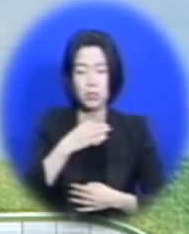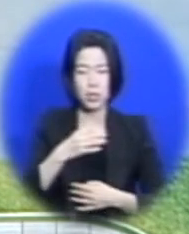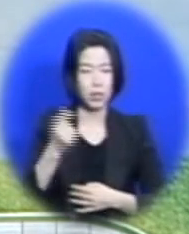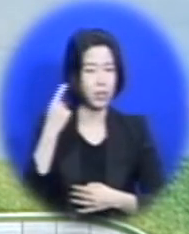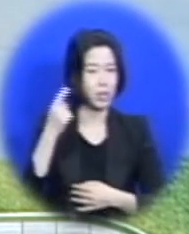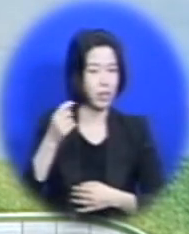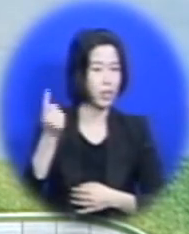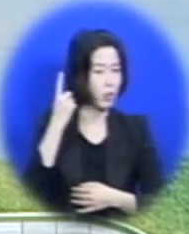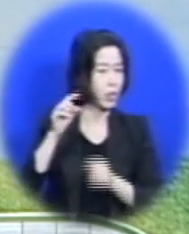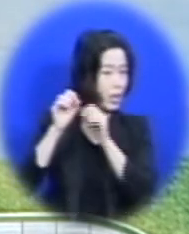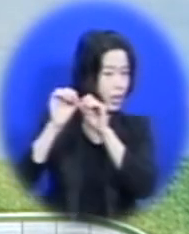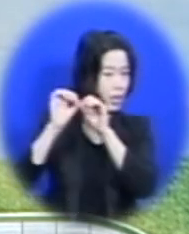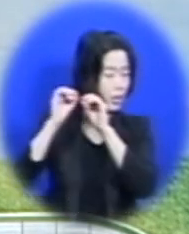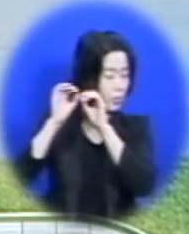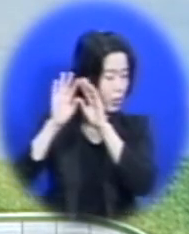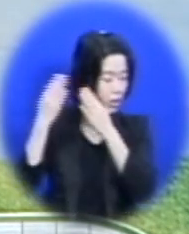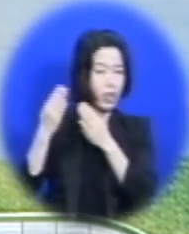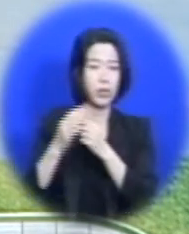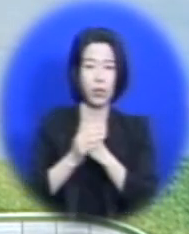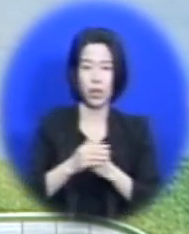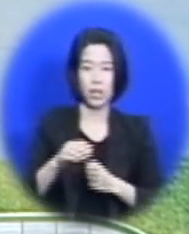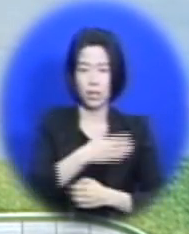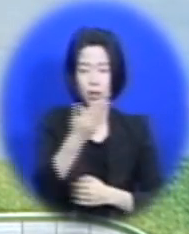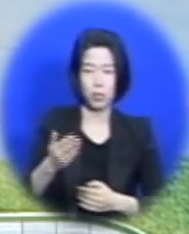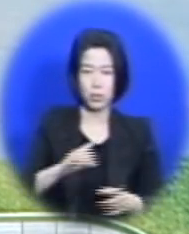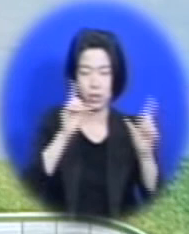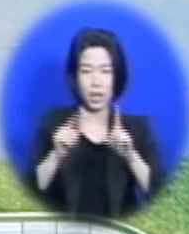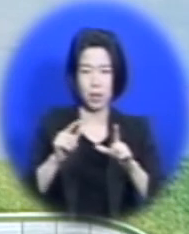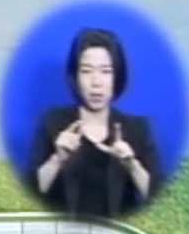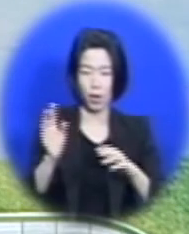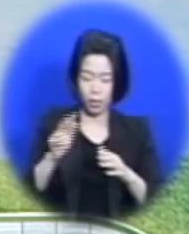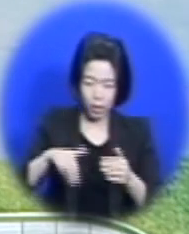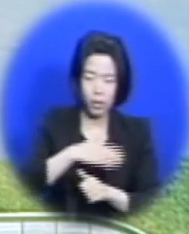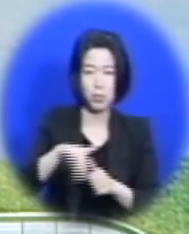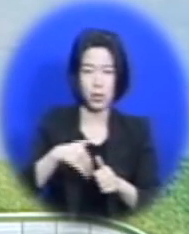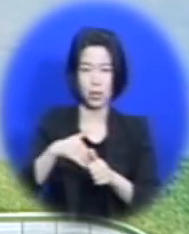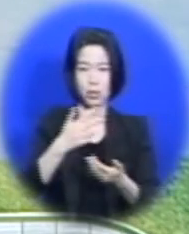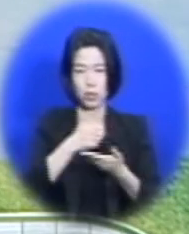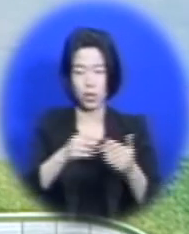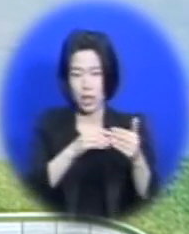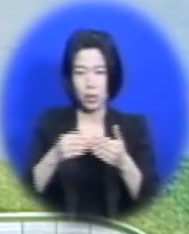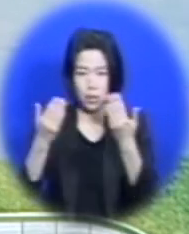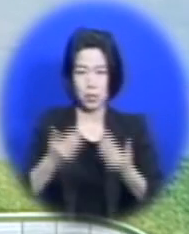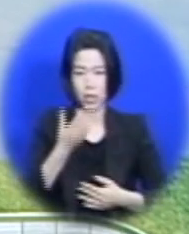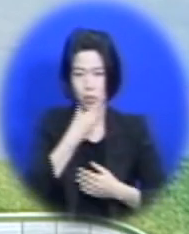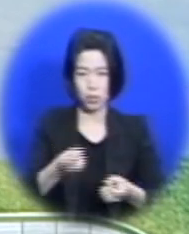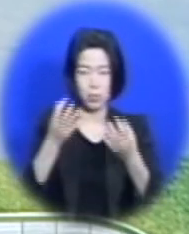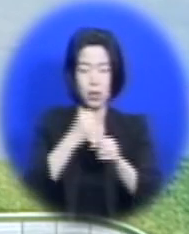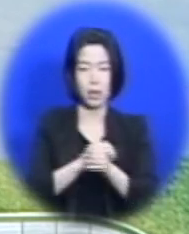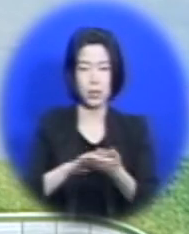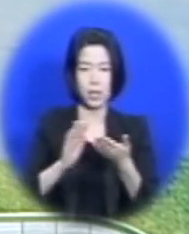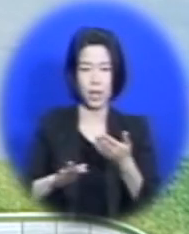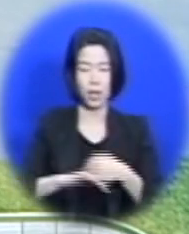귀가 열려지고 여러분의 삶의 어떤 형편에서도 정확하게 주의 인도 받으시기를 축복합니다. 우리